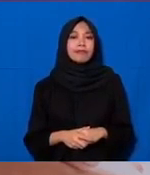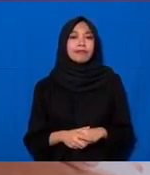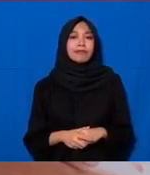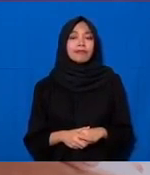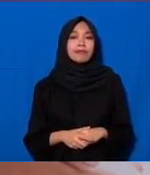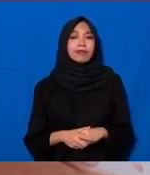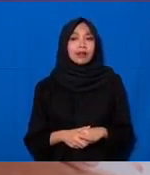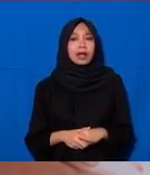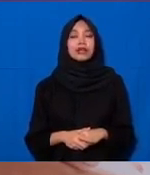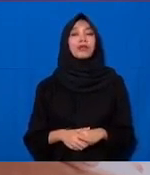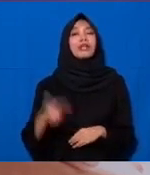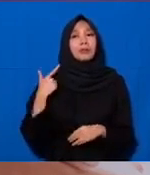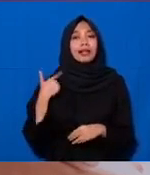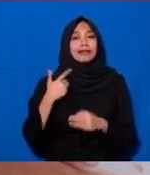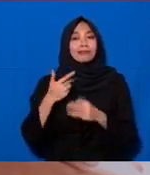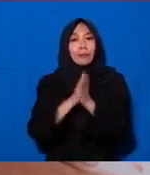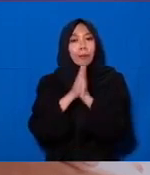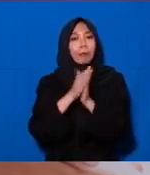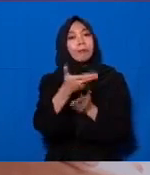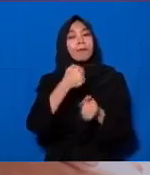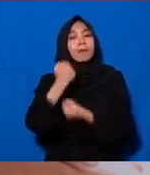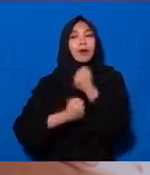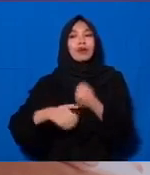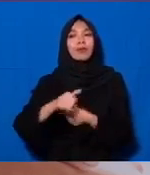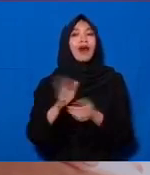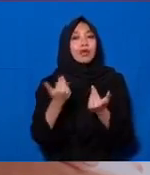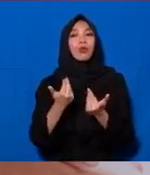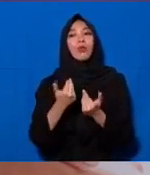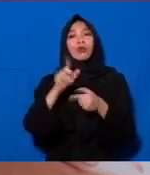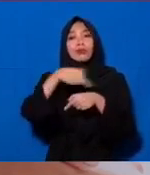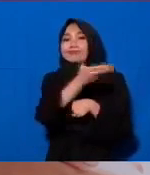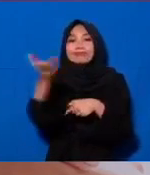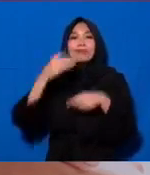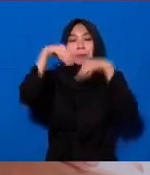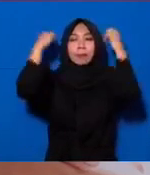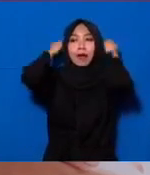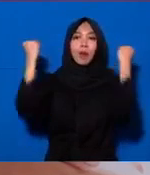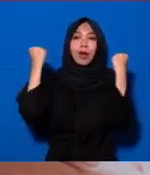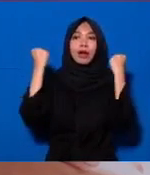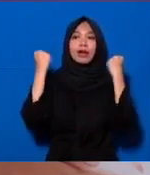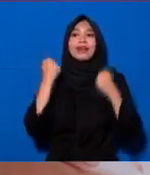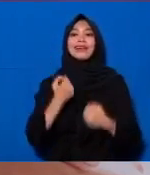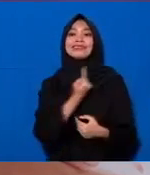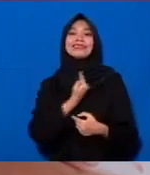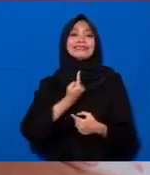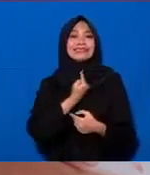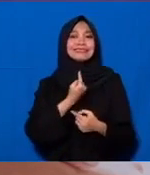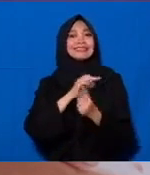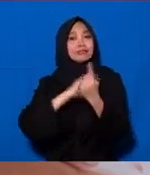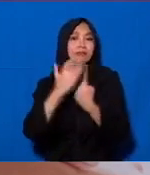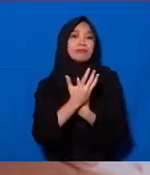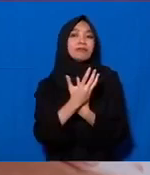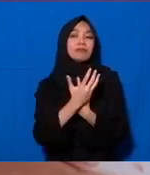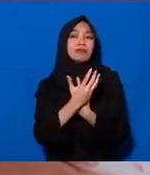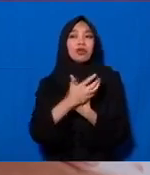kami meminta untuk dilakukan semuanya Mari Jadilah pahlawan lindungi diri Anda Lindungi